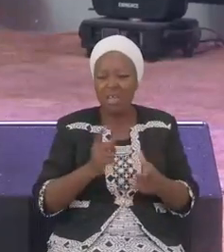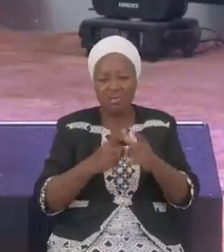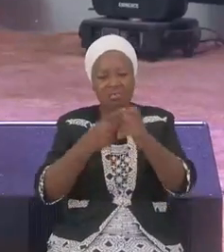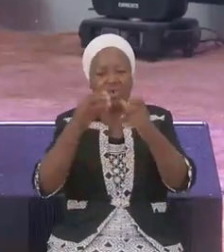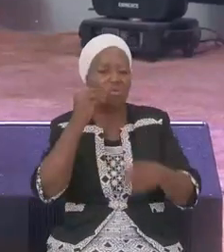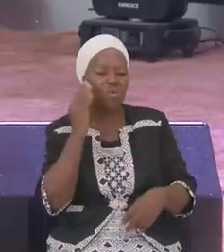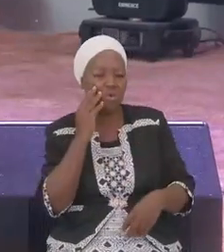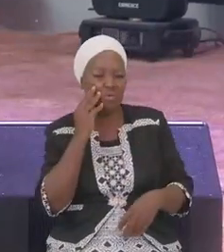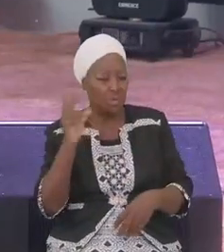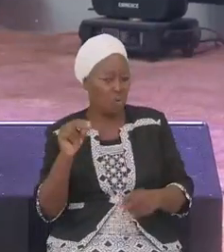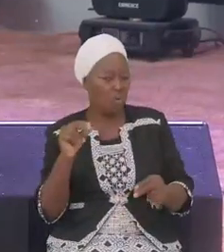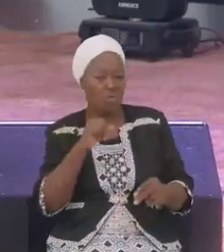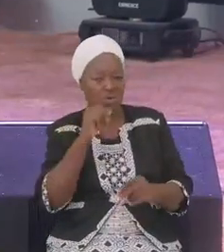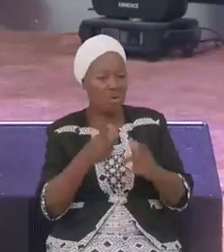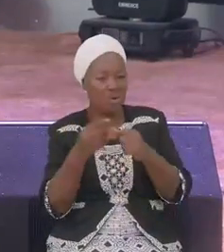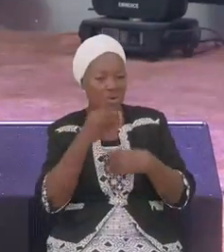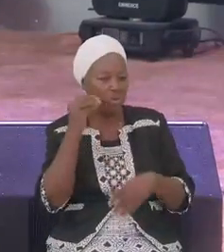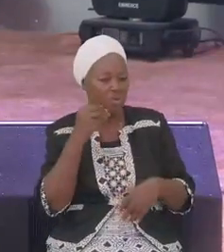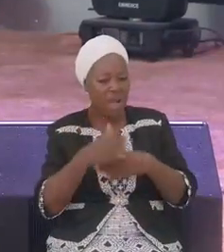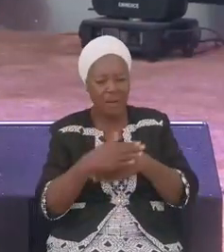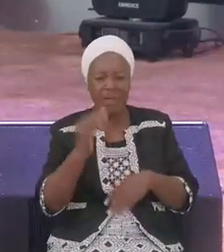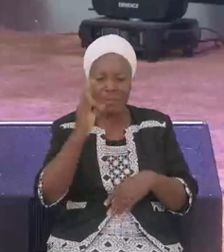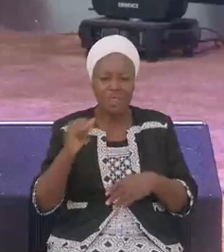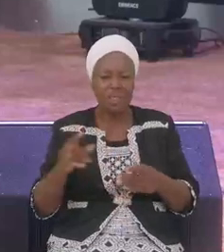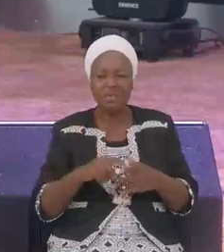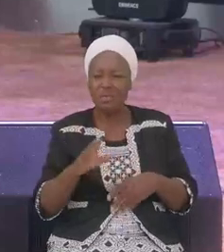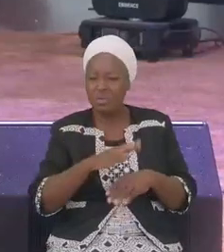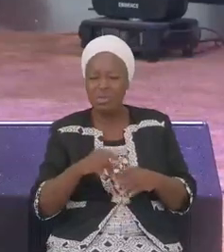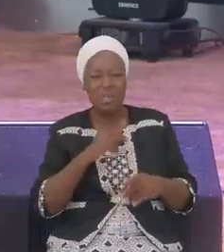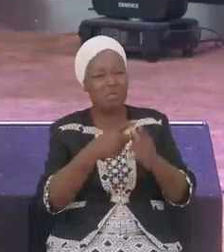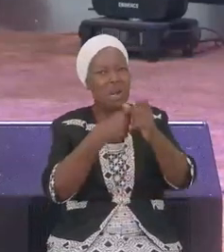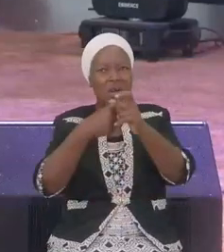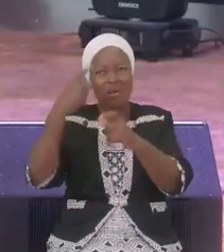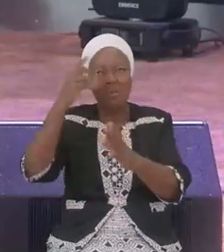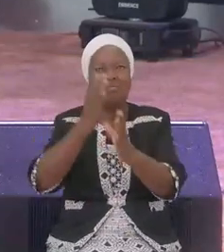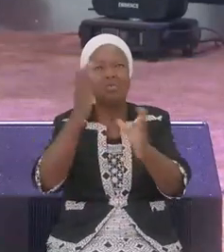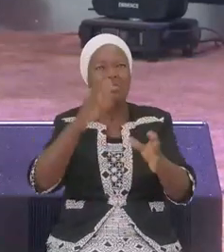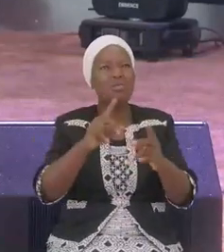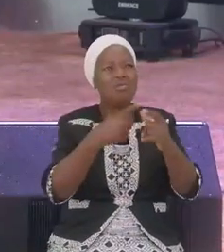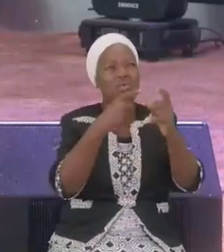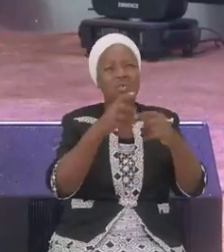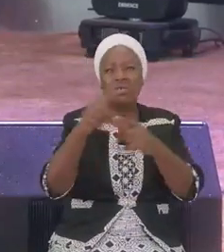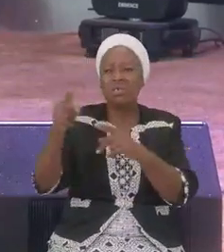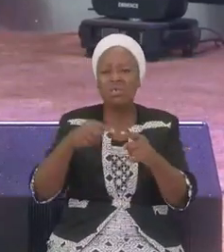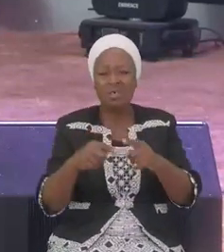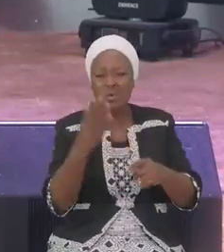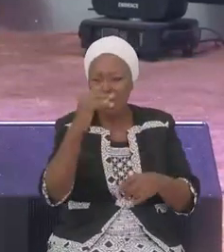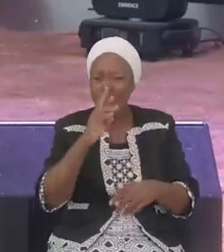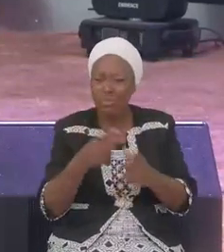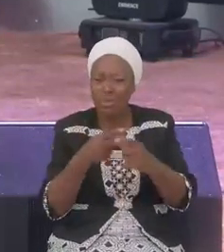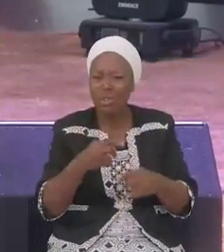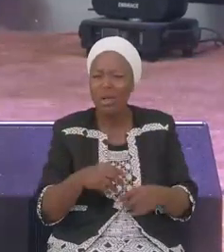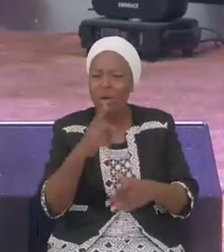du Saint-Esprit. Prêchons, cessons rapidement. Et dès que on finit le message, il n'y a pas la prière, on